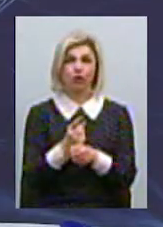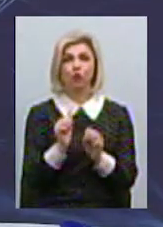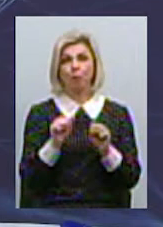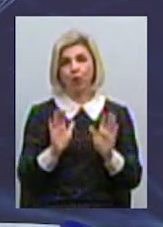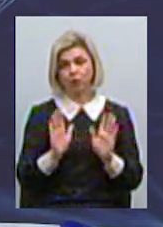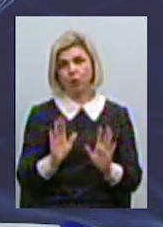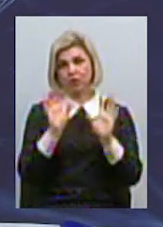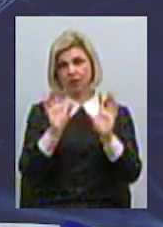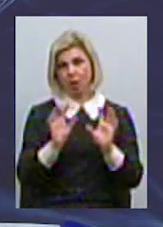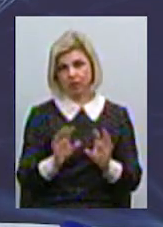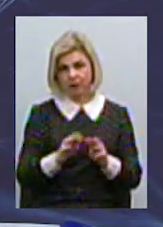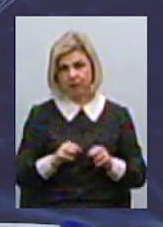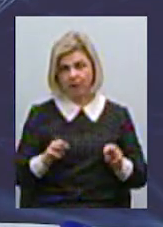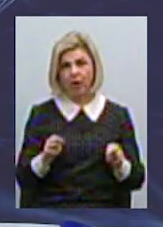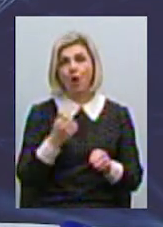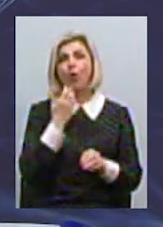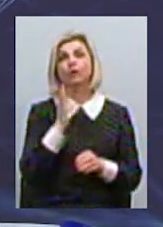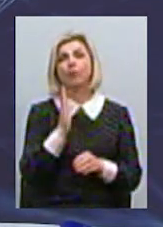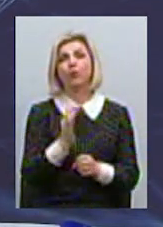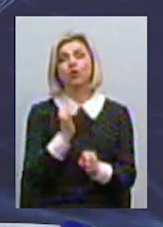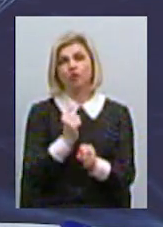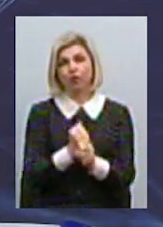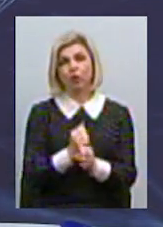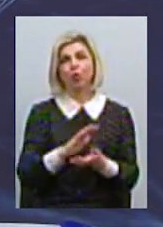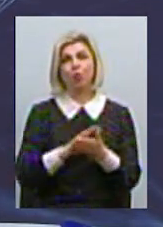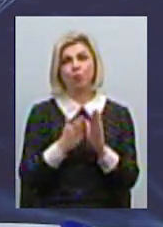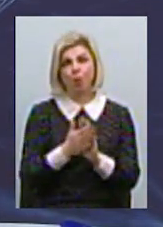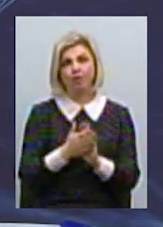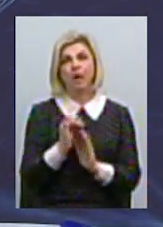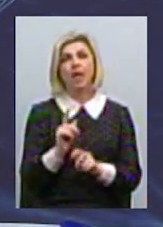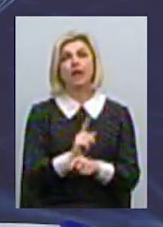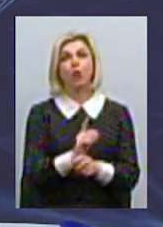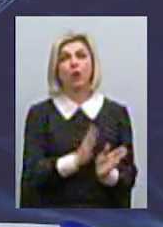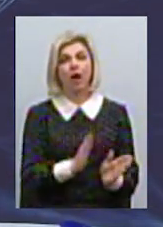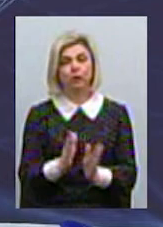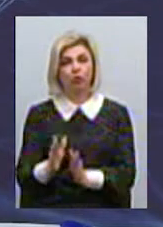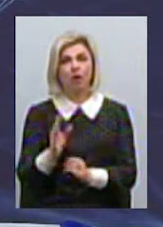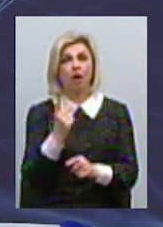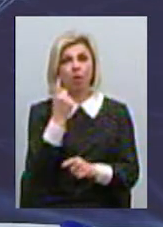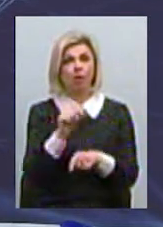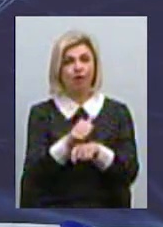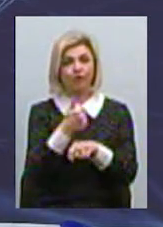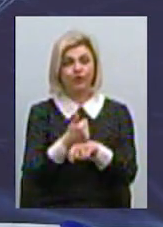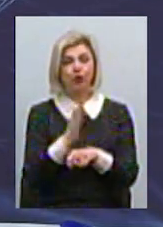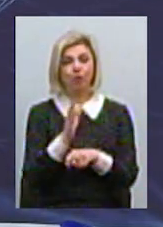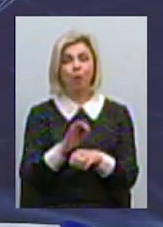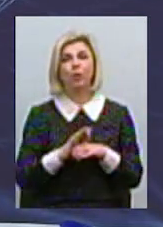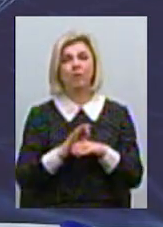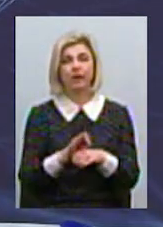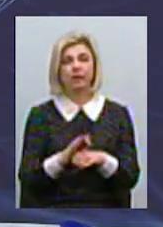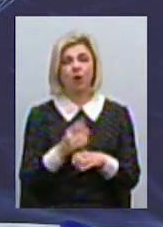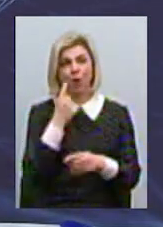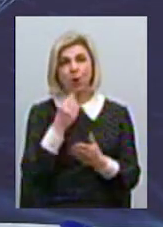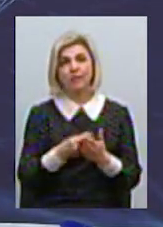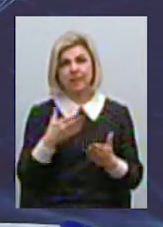законодавець. Коли будуть створені умови законодавчі, да, і регулятор, і саме головне, буде проведена